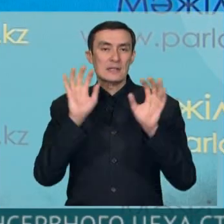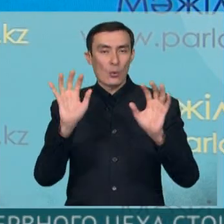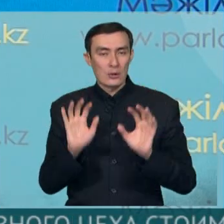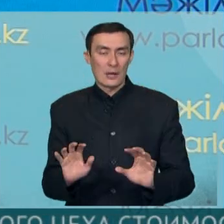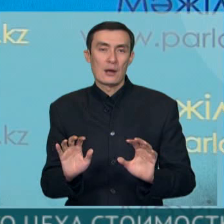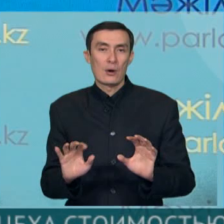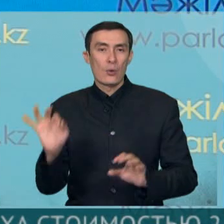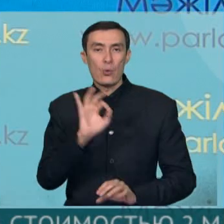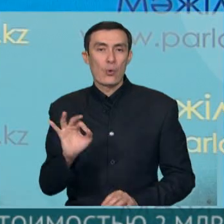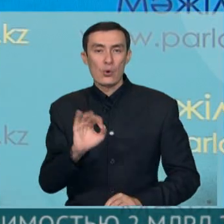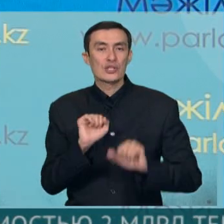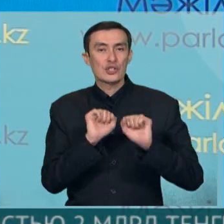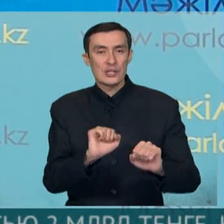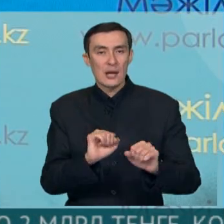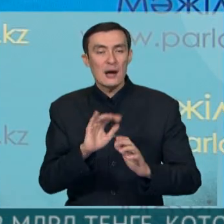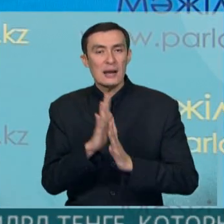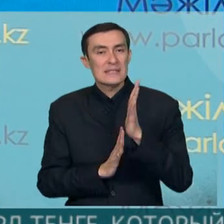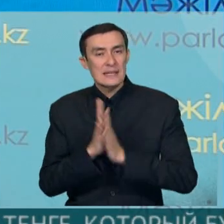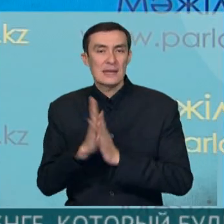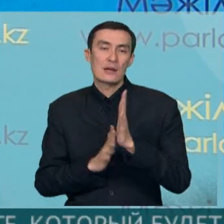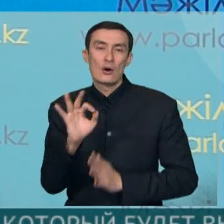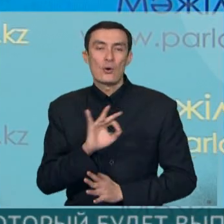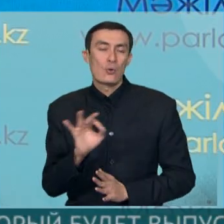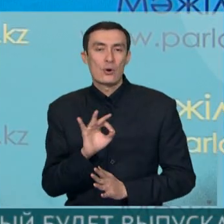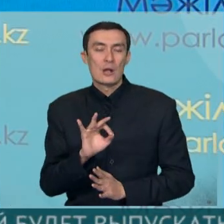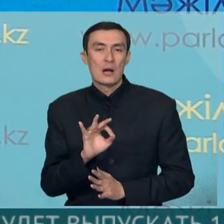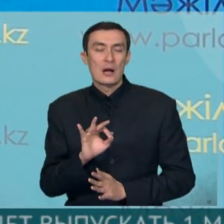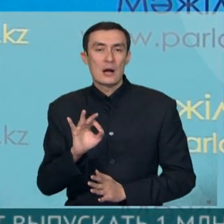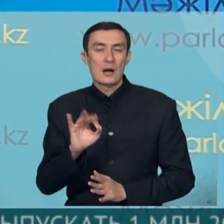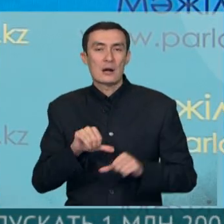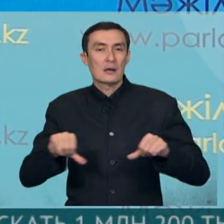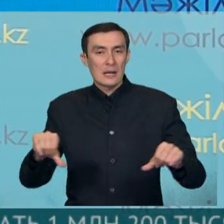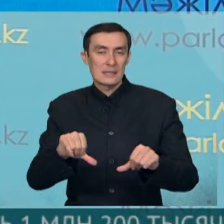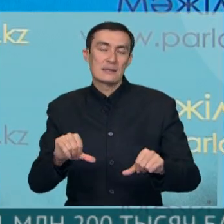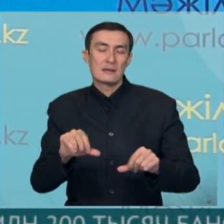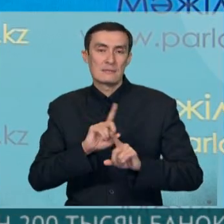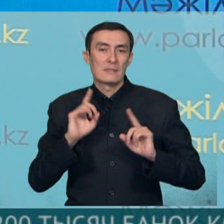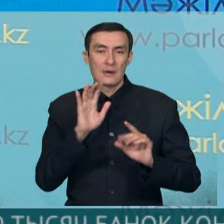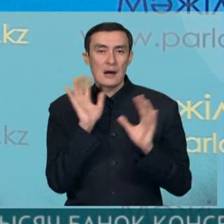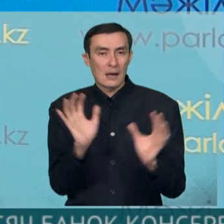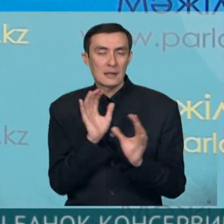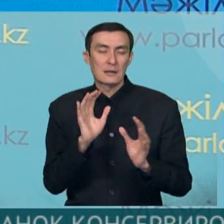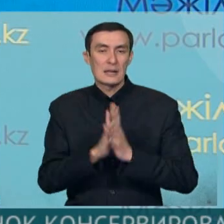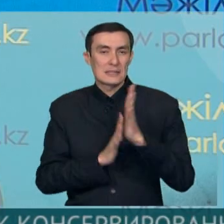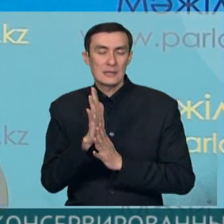законы о защите растений, о карантине растений, где предлагают изменить схему